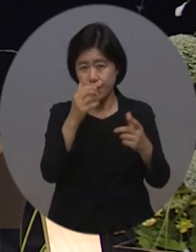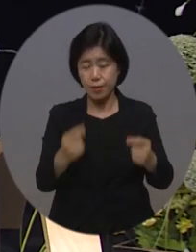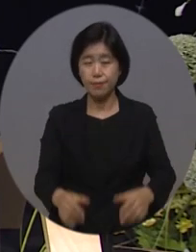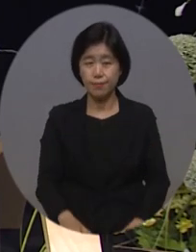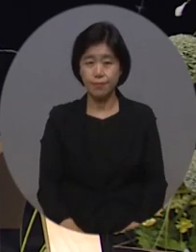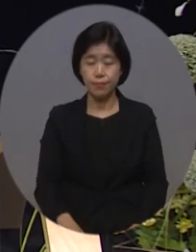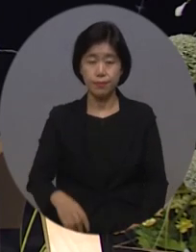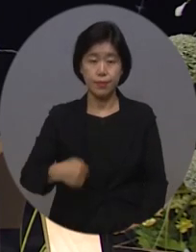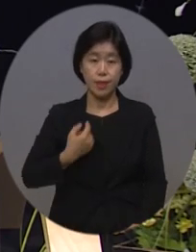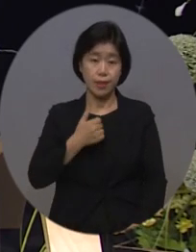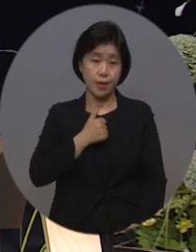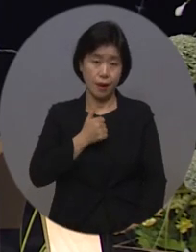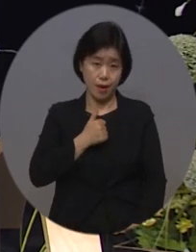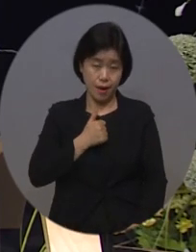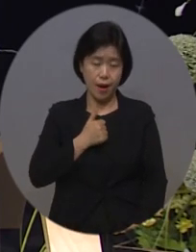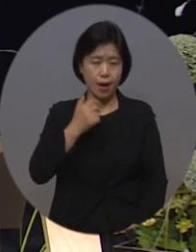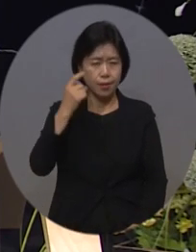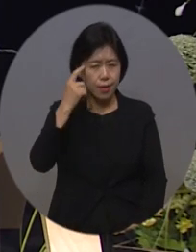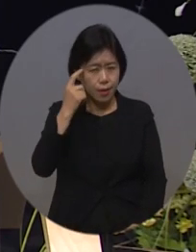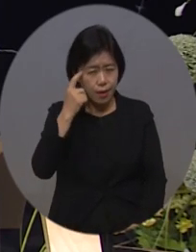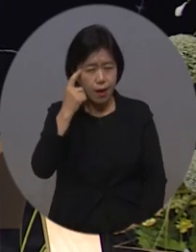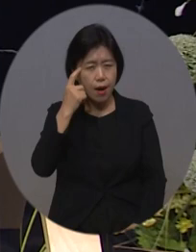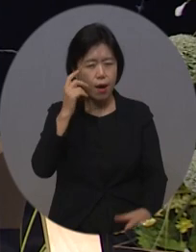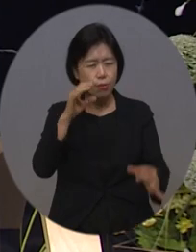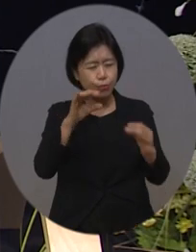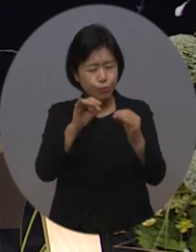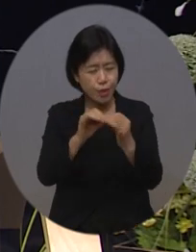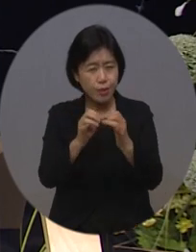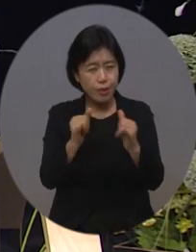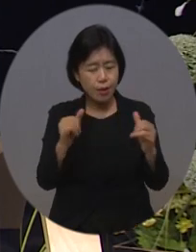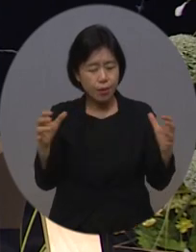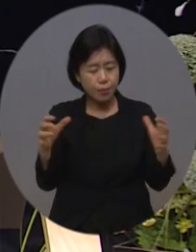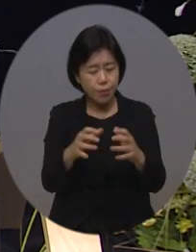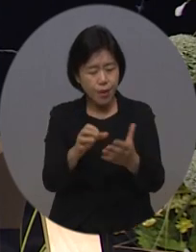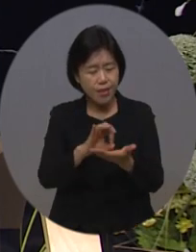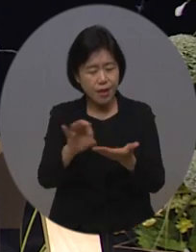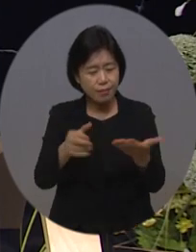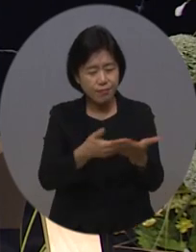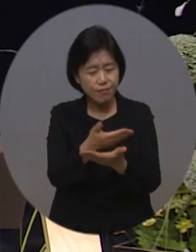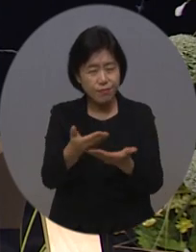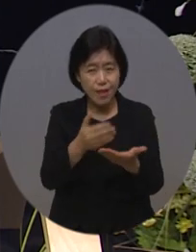가치관과 정체성이 비슷한 사람끼리 모이게 된 것입니다.